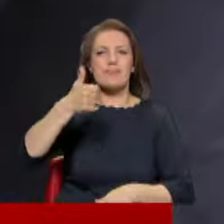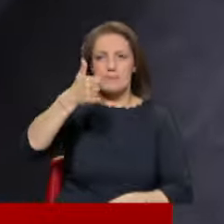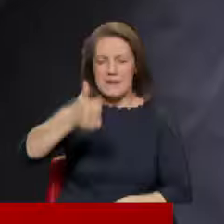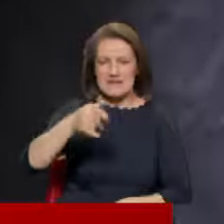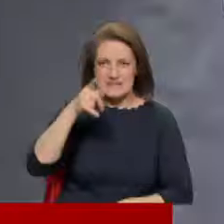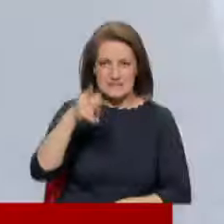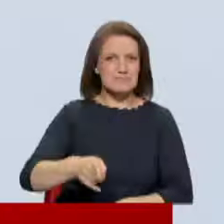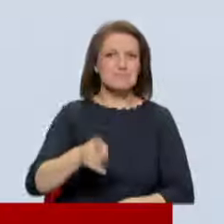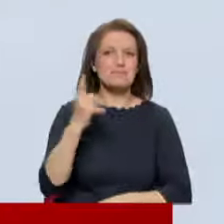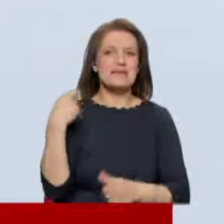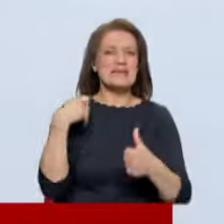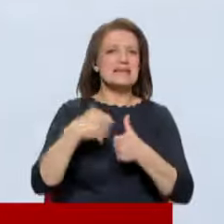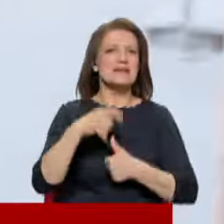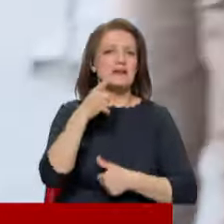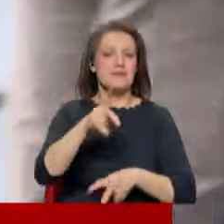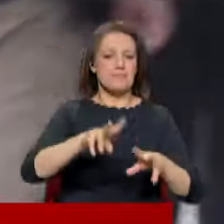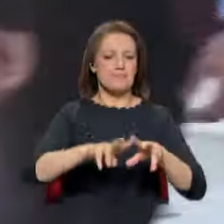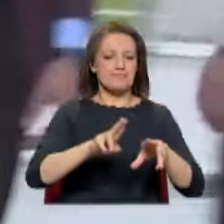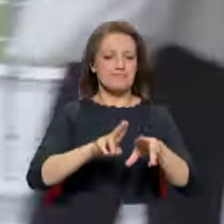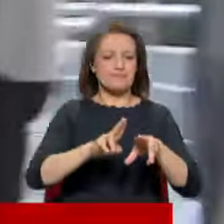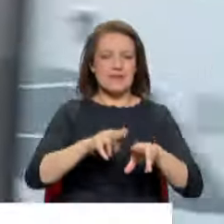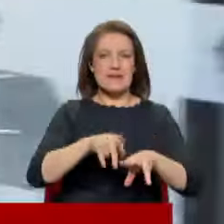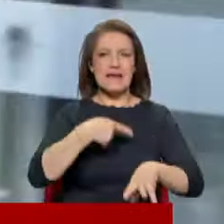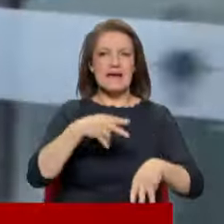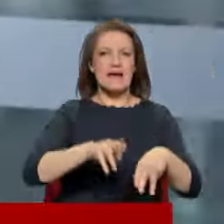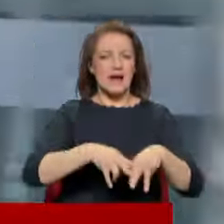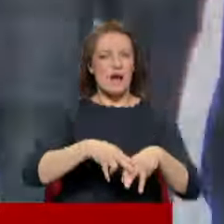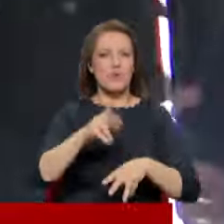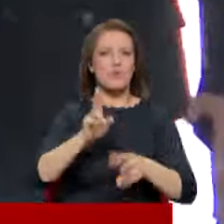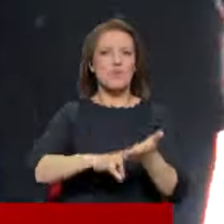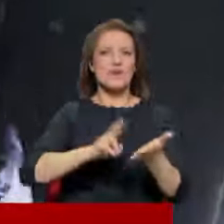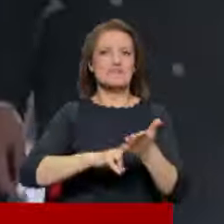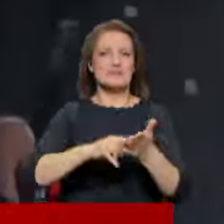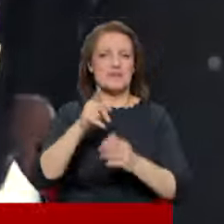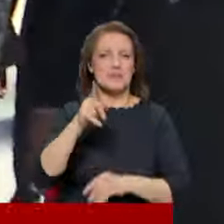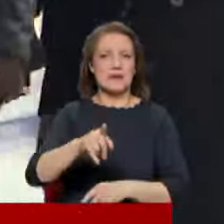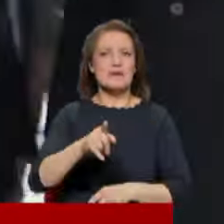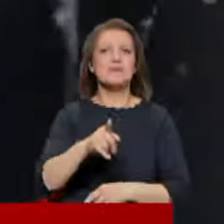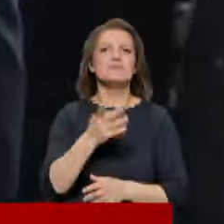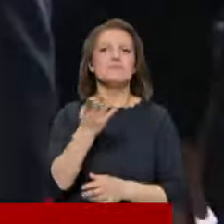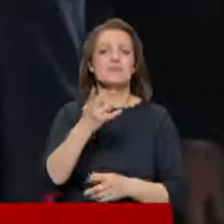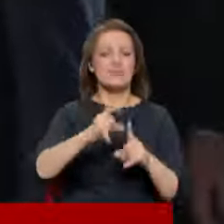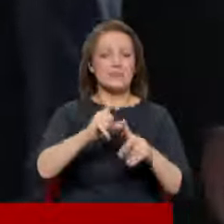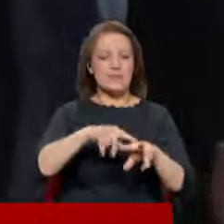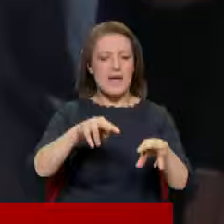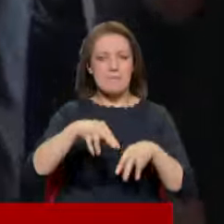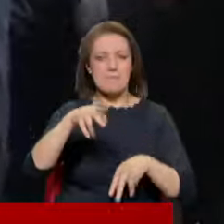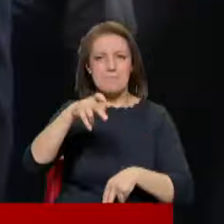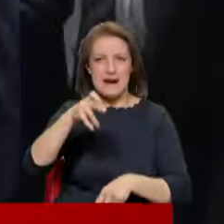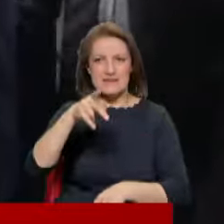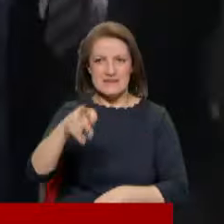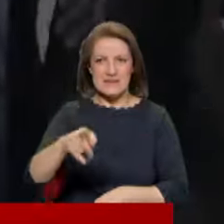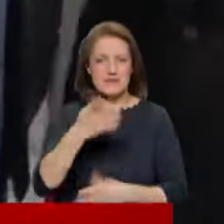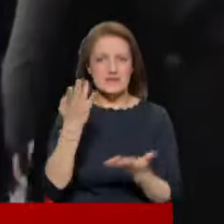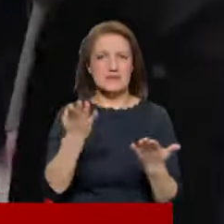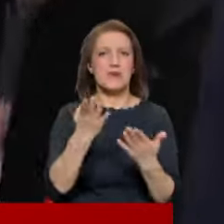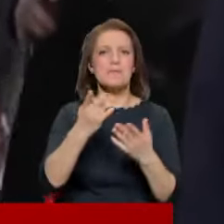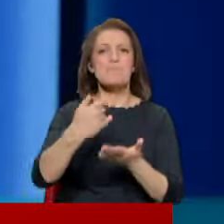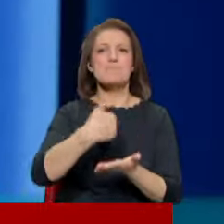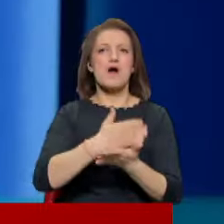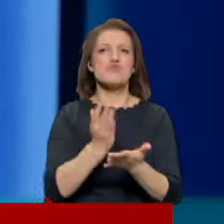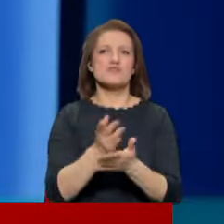bir yenisini de AK Parti MKYK üyesi Mahir Ünal ekledi. Yeniden Refah için DEM Parti'nin kent uzlaşısının bir